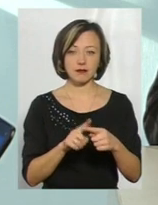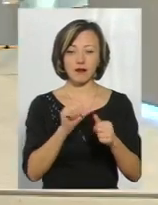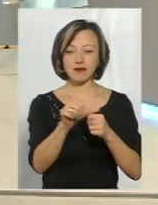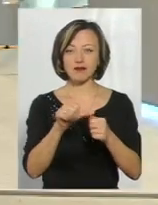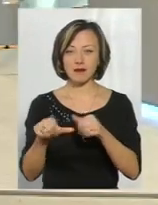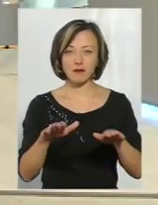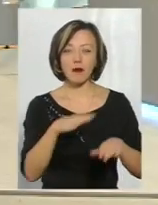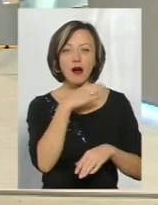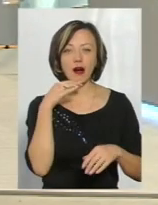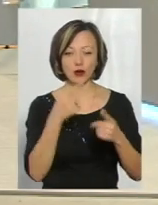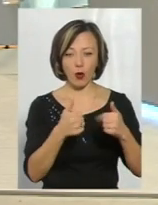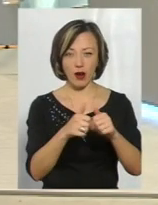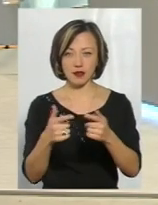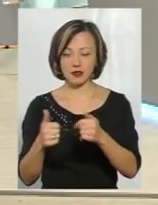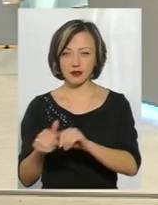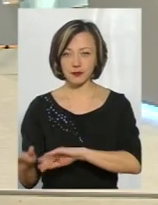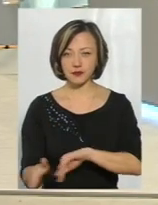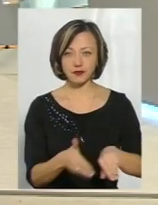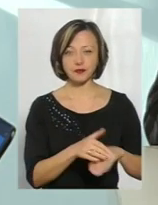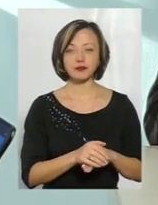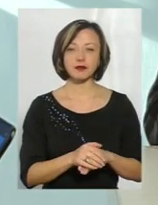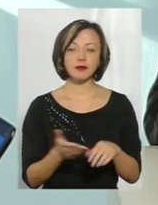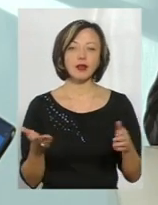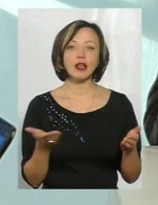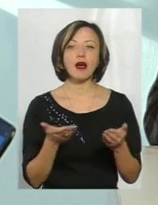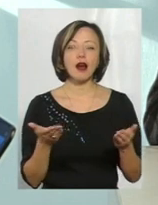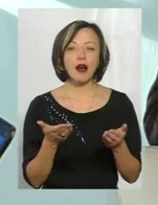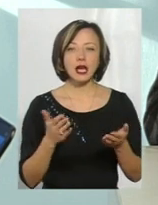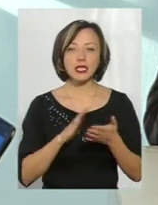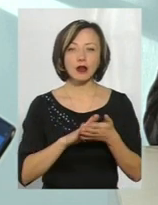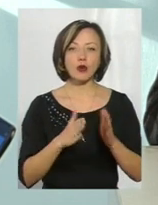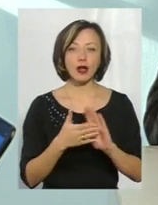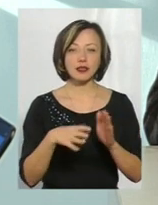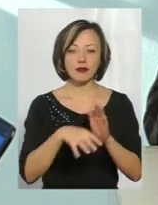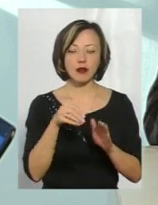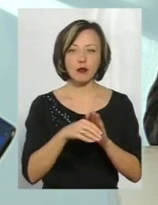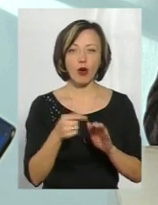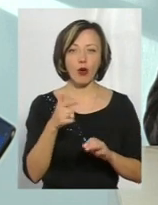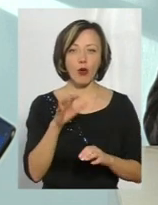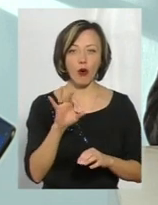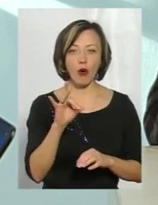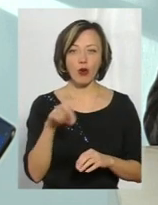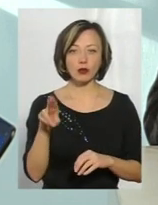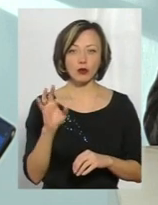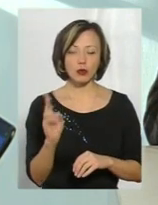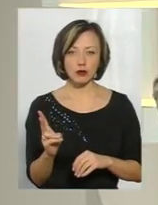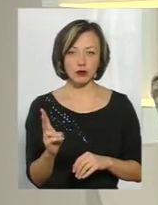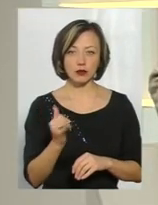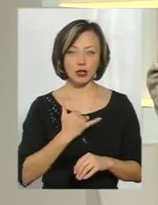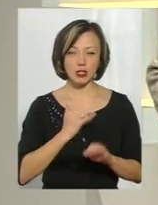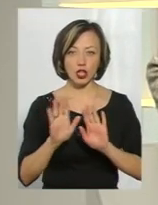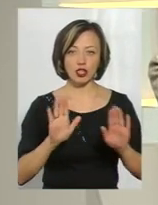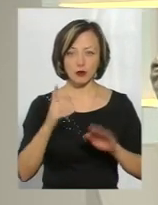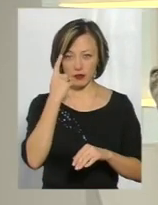Власне, яка ситуація із виборами в Городоцькій? У нас